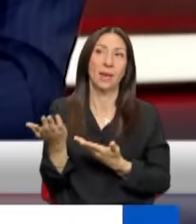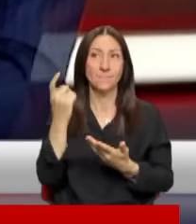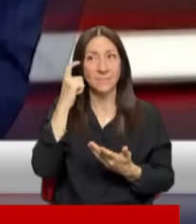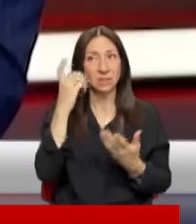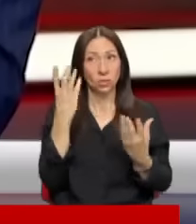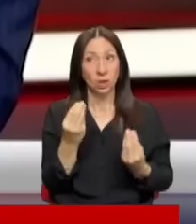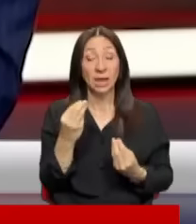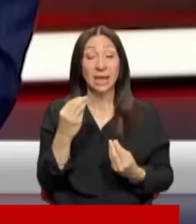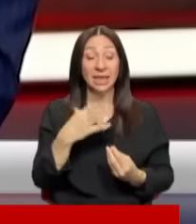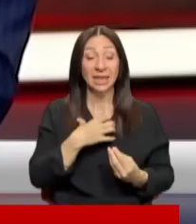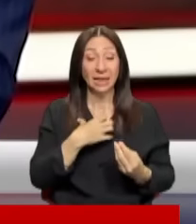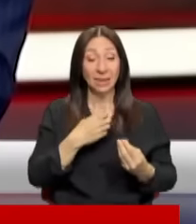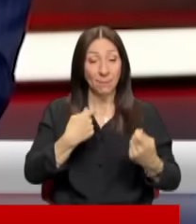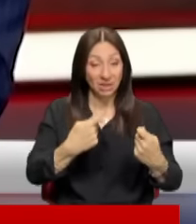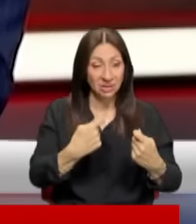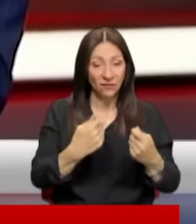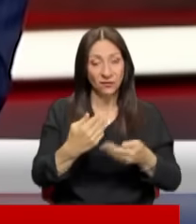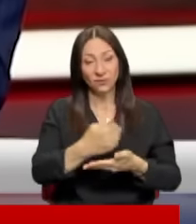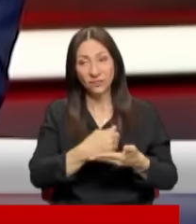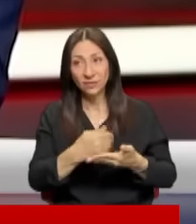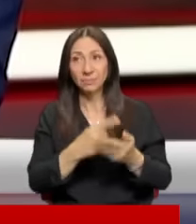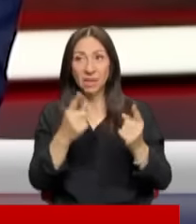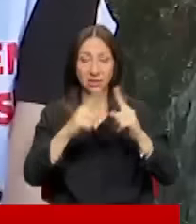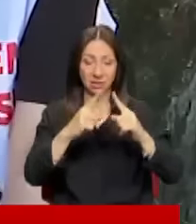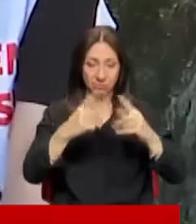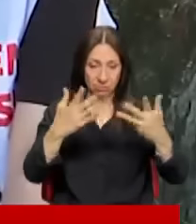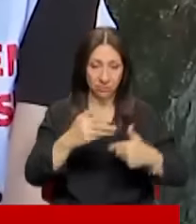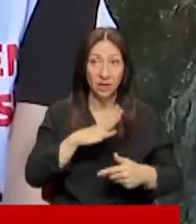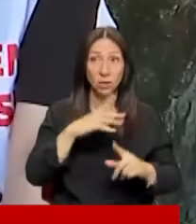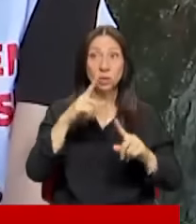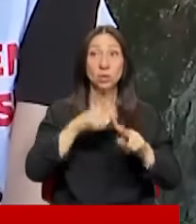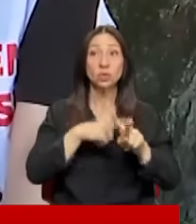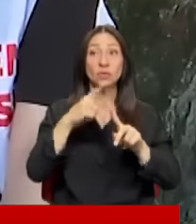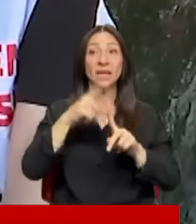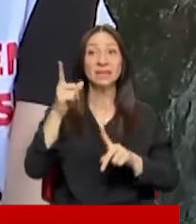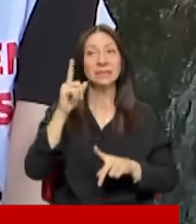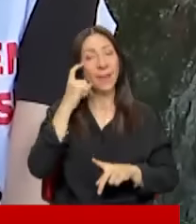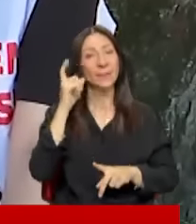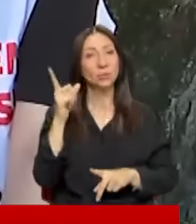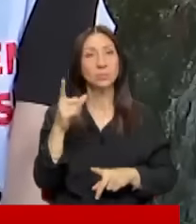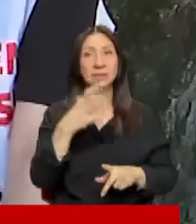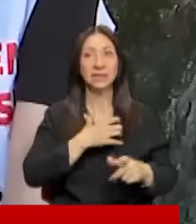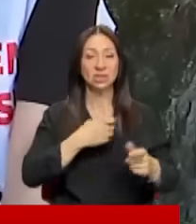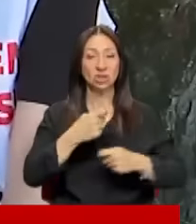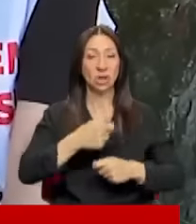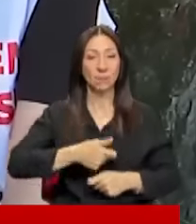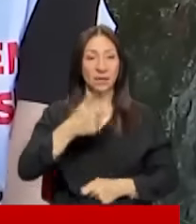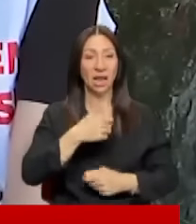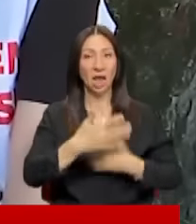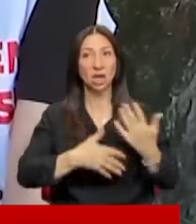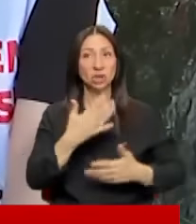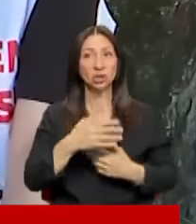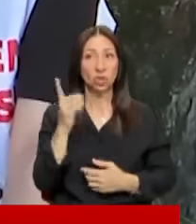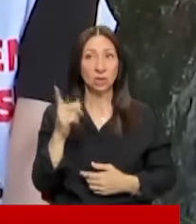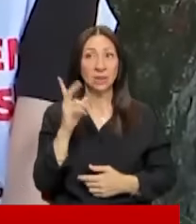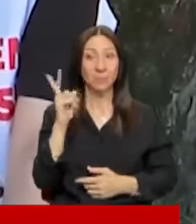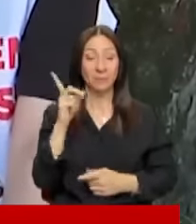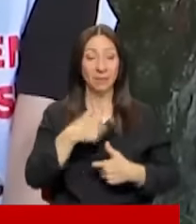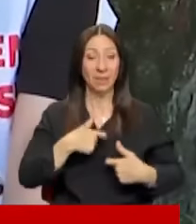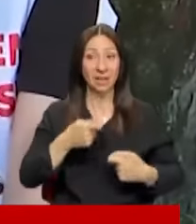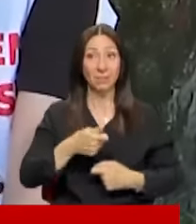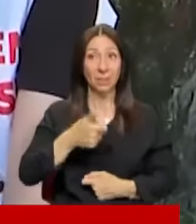mantık olarak kendi girdileri ve çıktıları üzerinden bir hesap yapıyorlar. Yusuf Tekin sanırım kendisini Ticaret Bakanı ile karıştırıyor. Kendisi bir